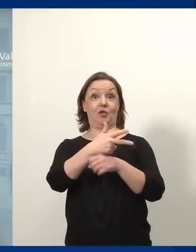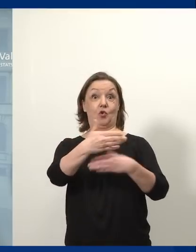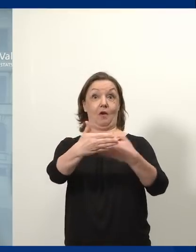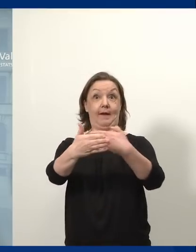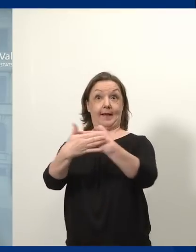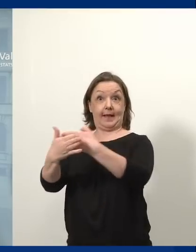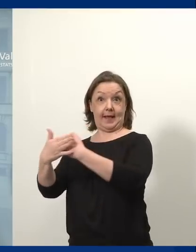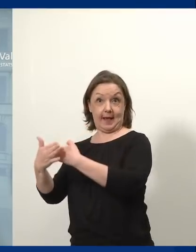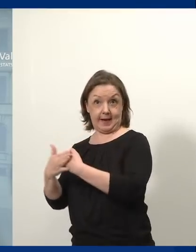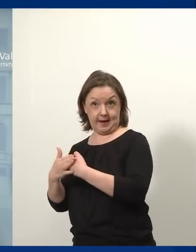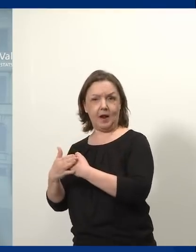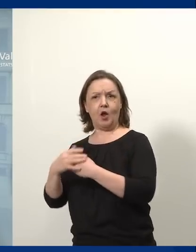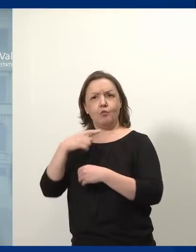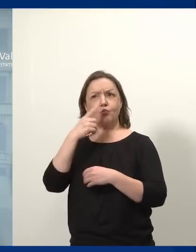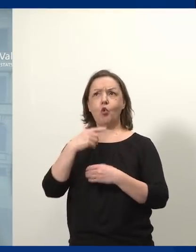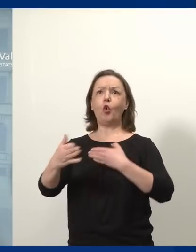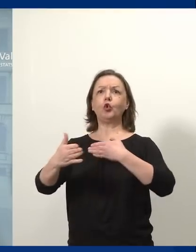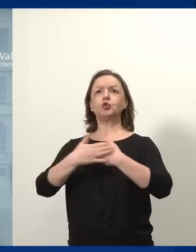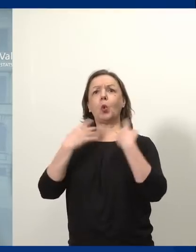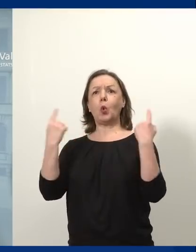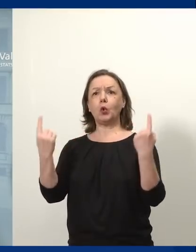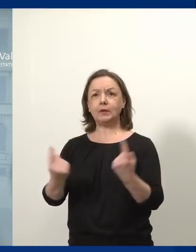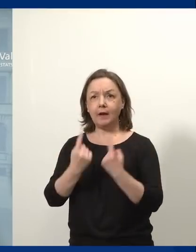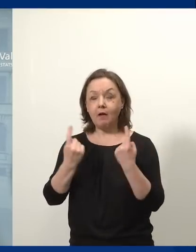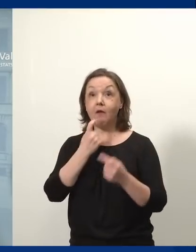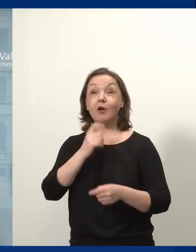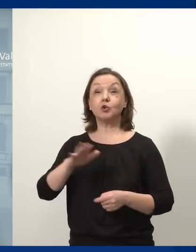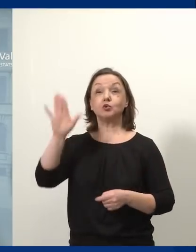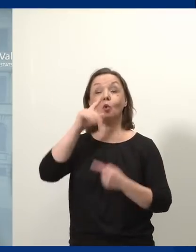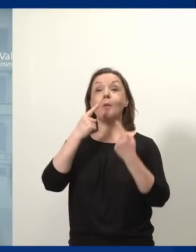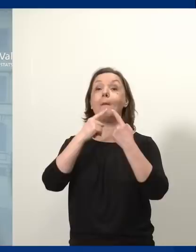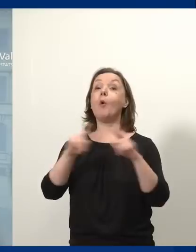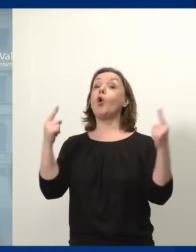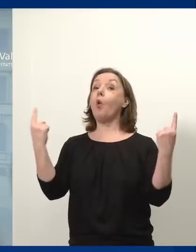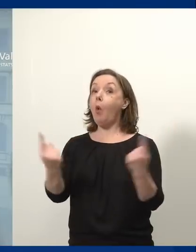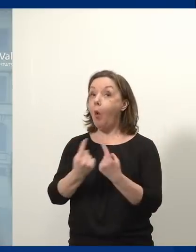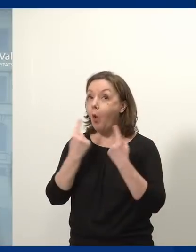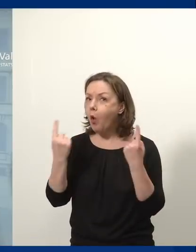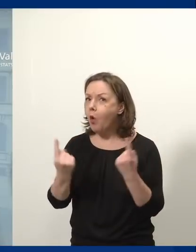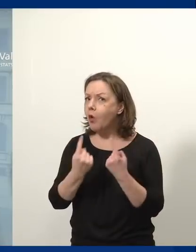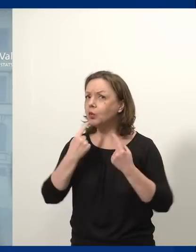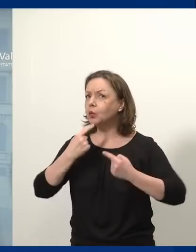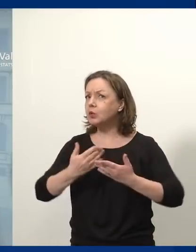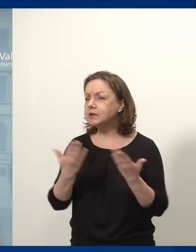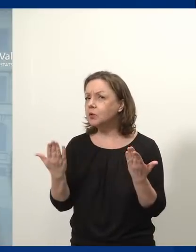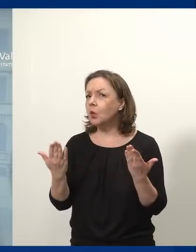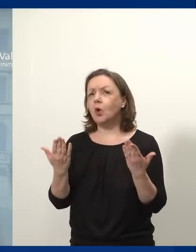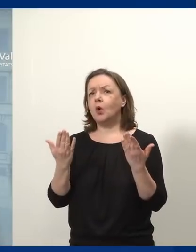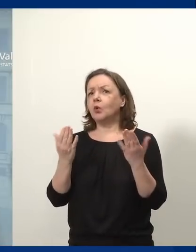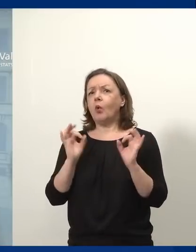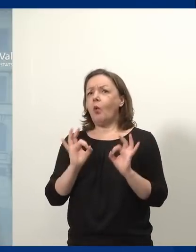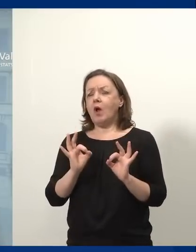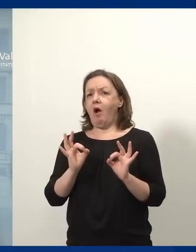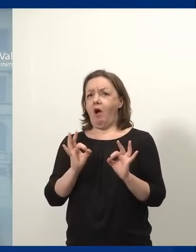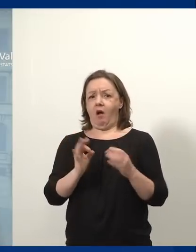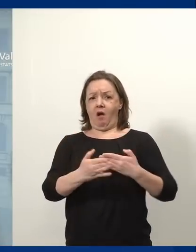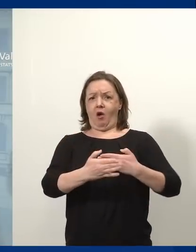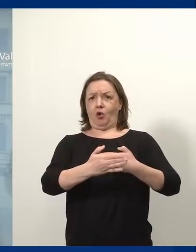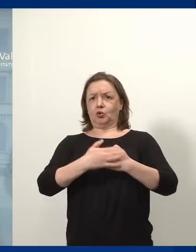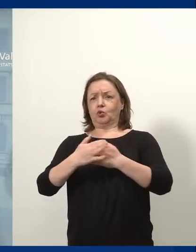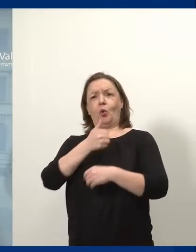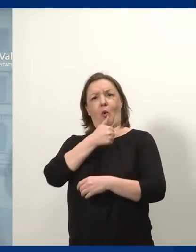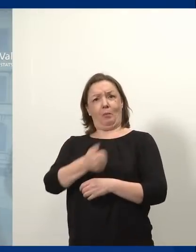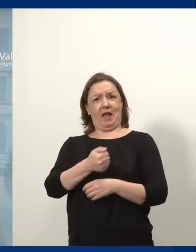ja on puhuttu sulkutilasta ja maassa on ihan poikkeusolot, niin minkä takia tämä sulku koskee vain ja